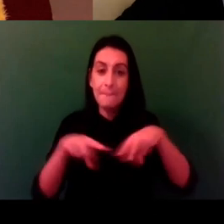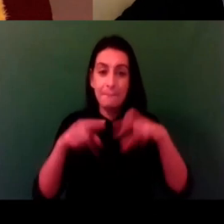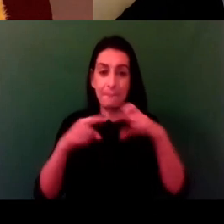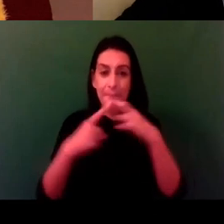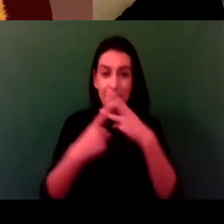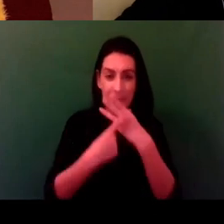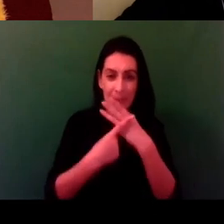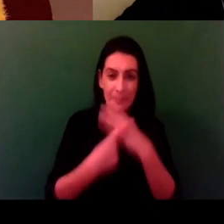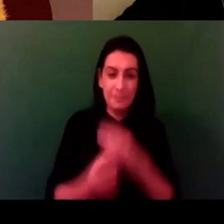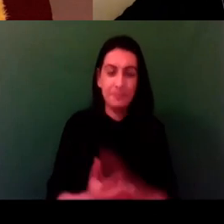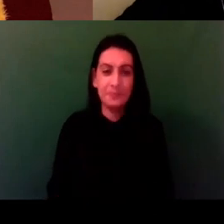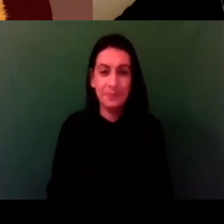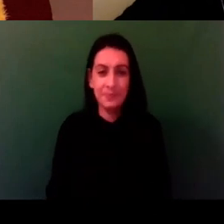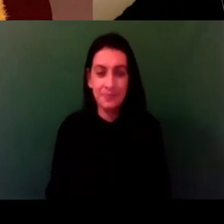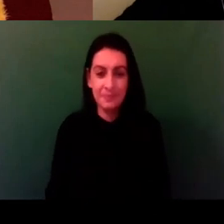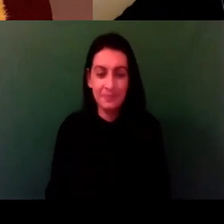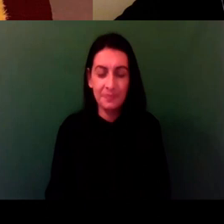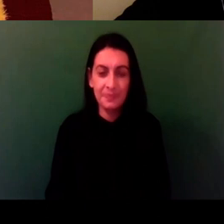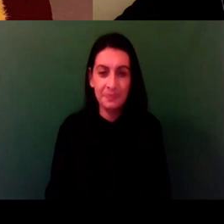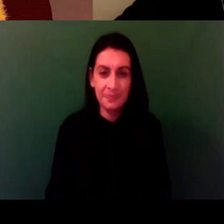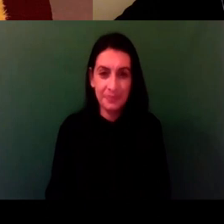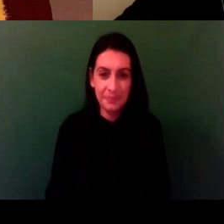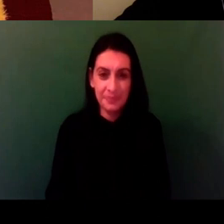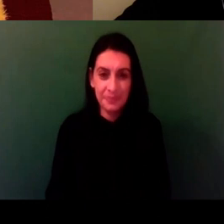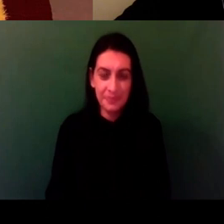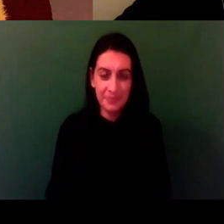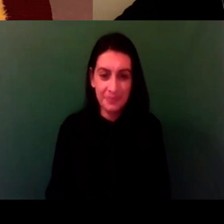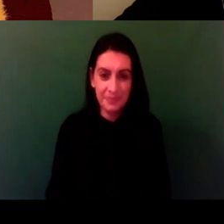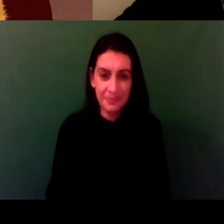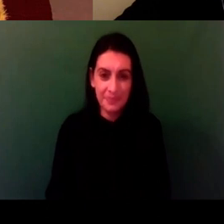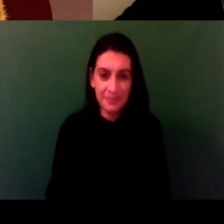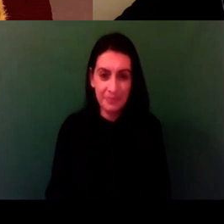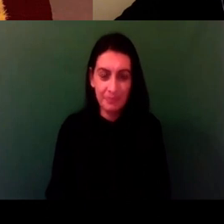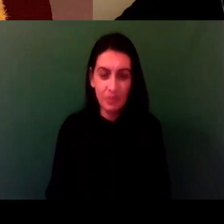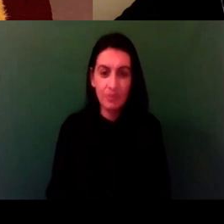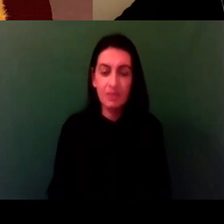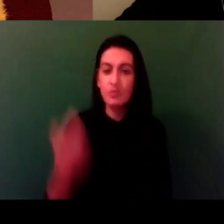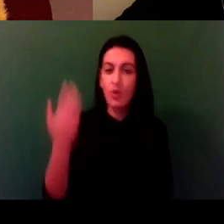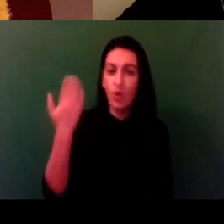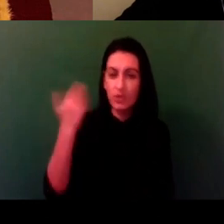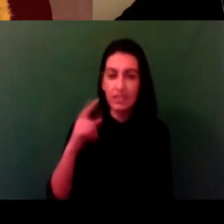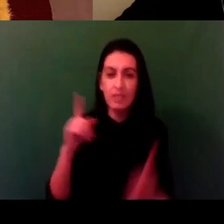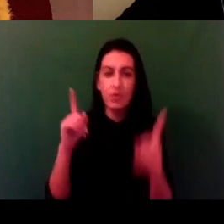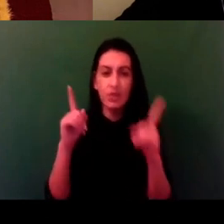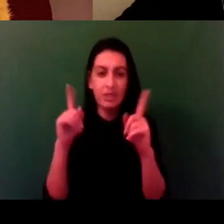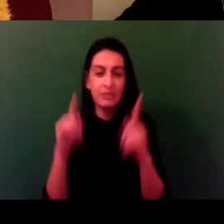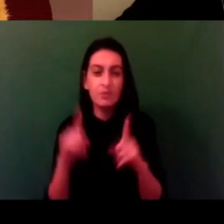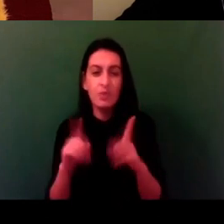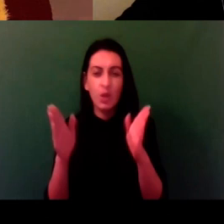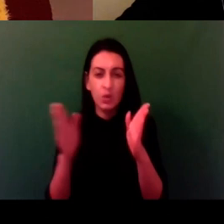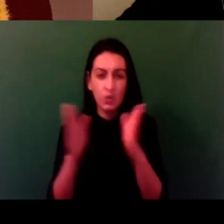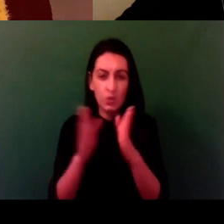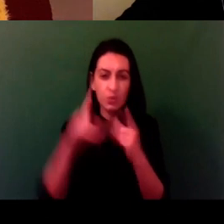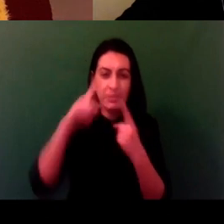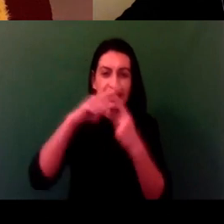bir şeyin altını çizmek istiyorum. Şu an aslında az önce yaptığımız bu küçük testle ne kadar homojen bir grubun içinde olduğumuzu